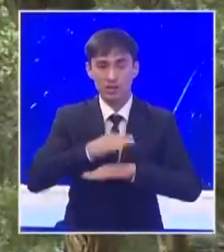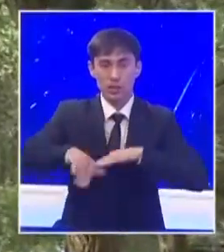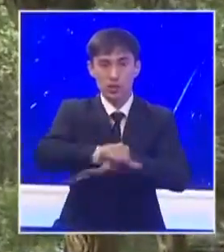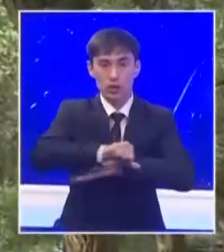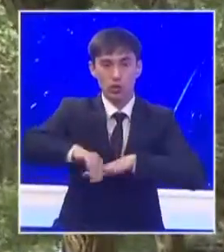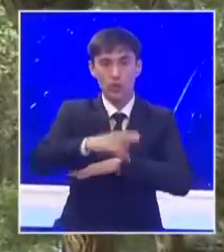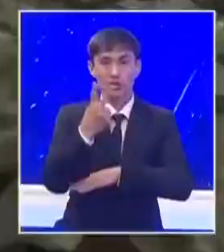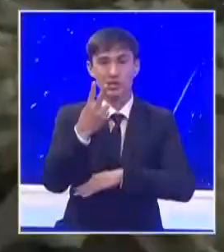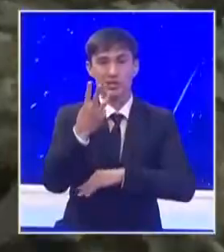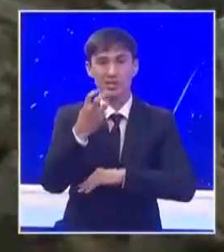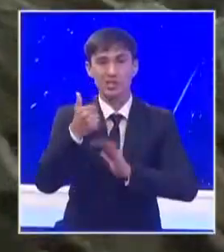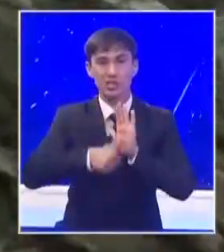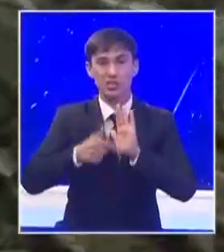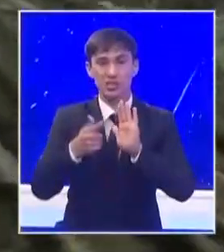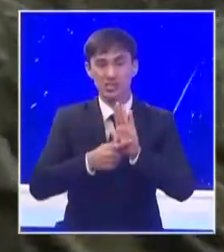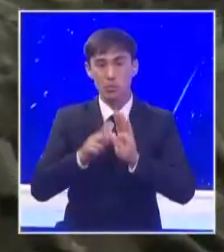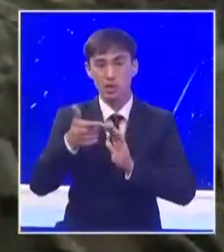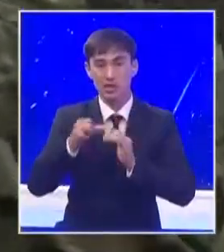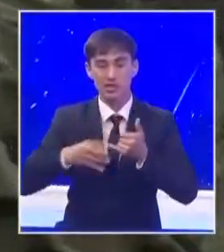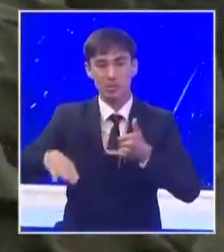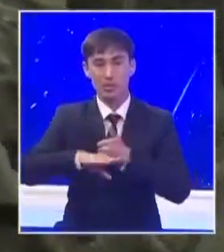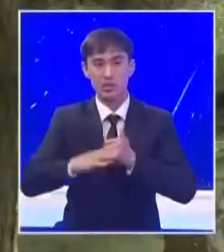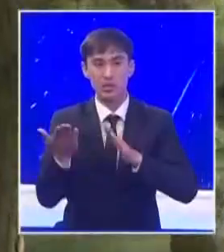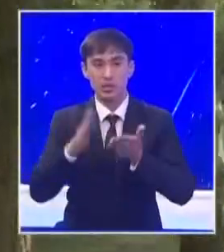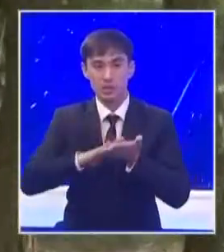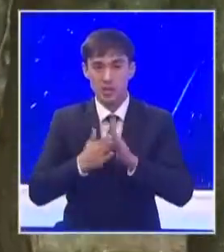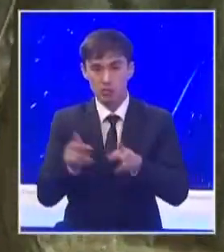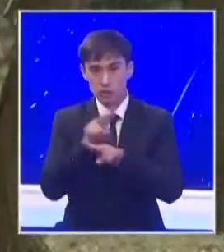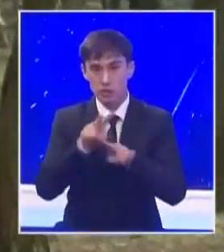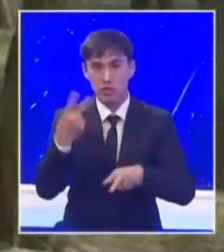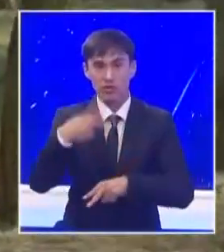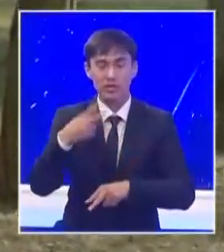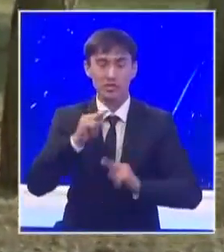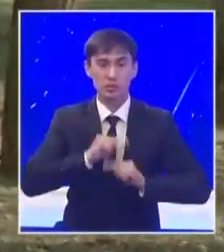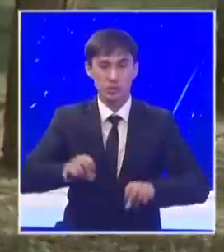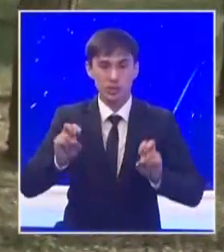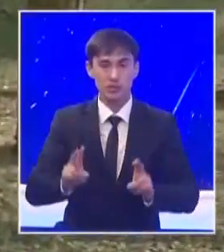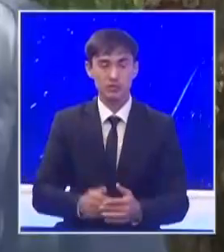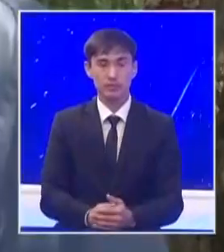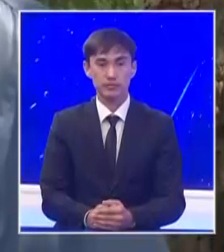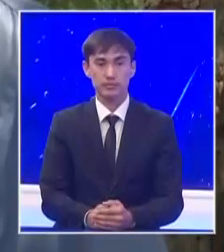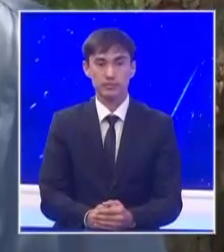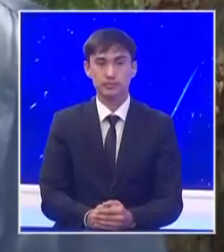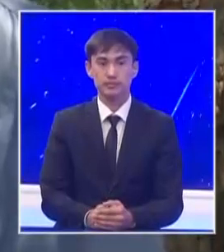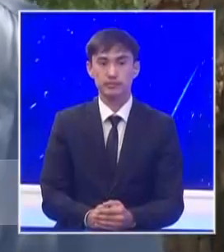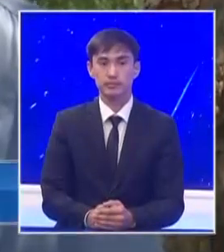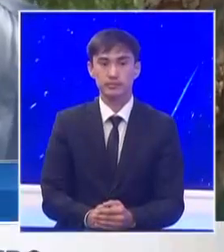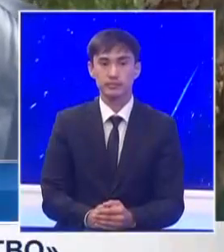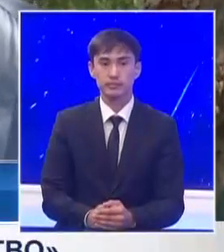территории 367 тысяч гектаров, за состоянием которых неустанно следят 20 сотрудников.